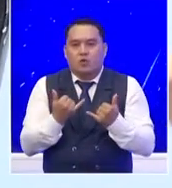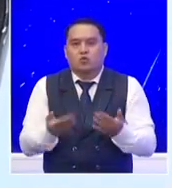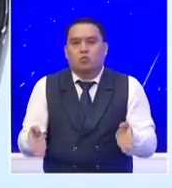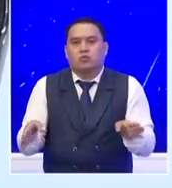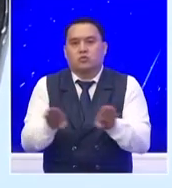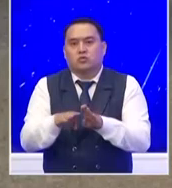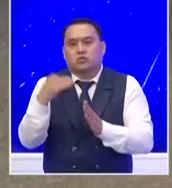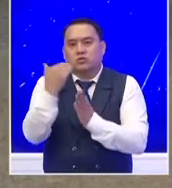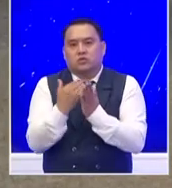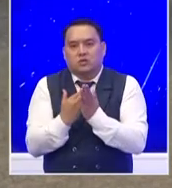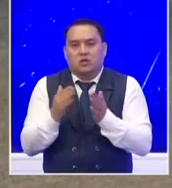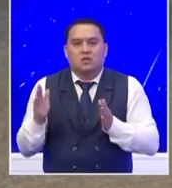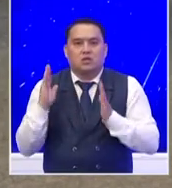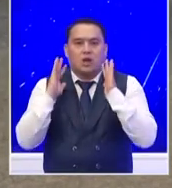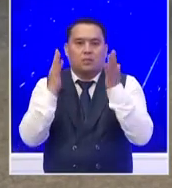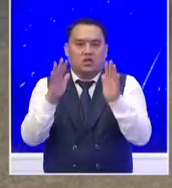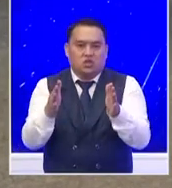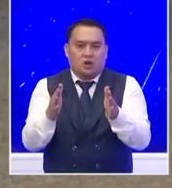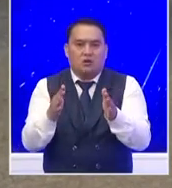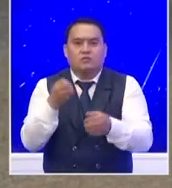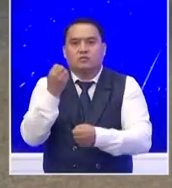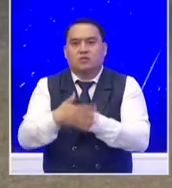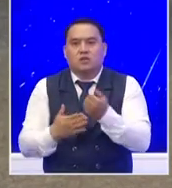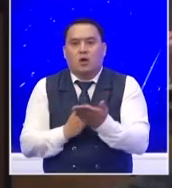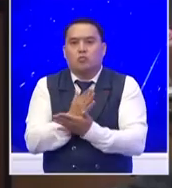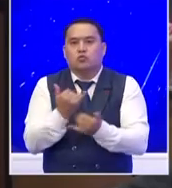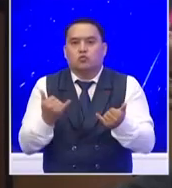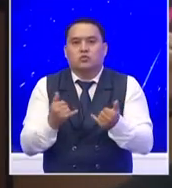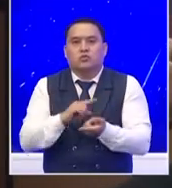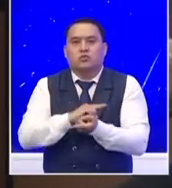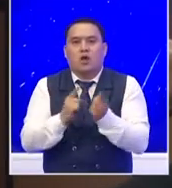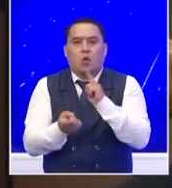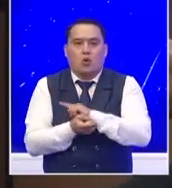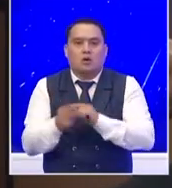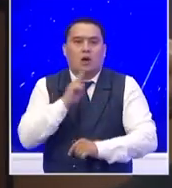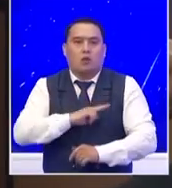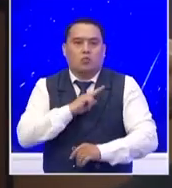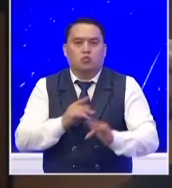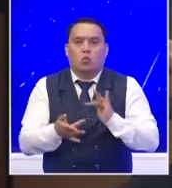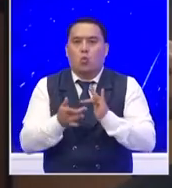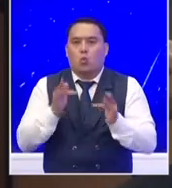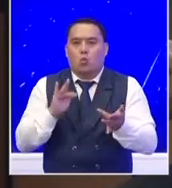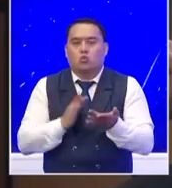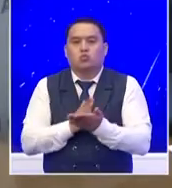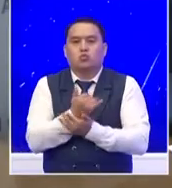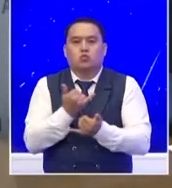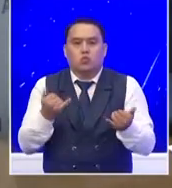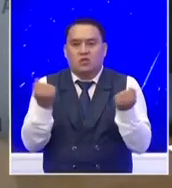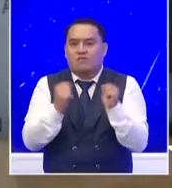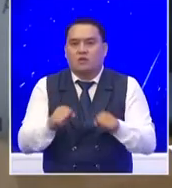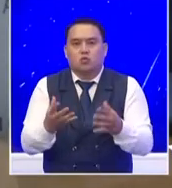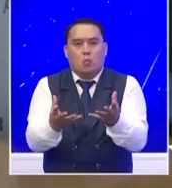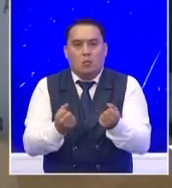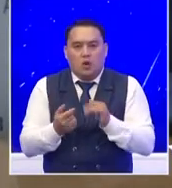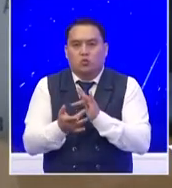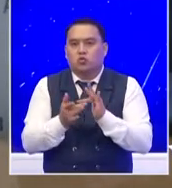список пополнили скверы и набережные. Центры обслуживания населения перейдут в режим работы онлайн. Услуги, которые невозможно